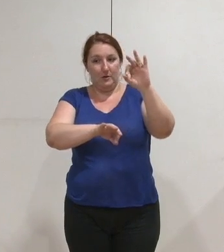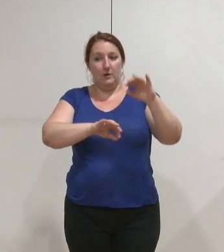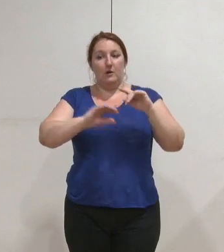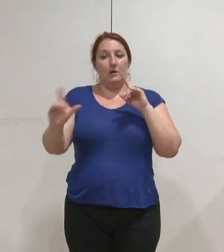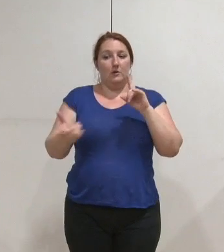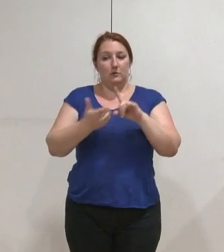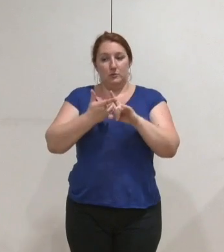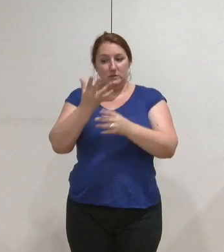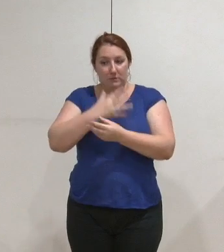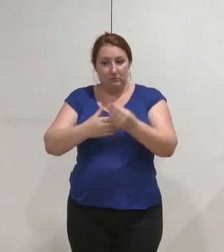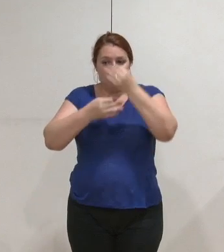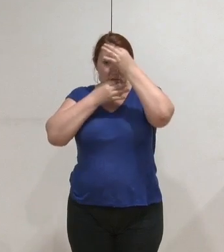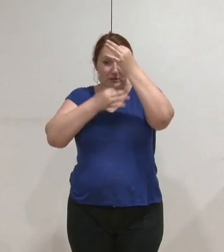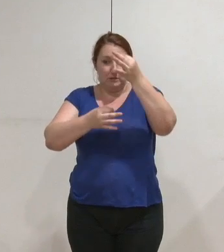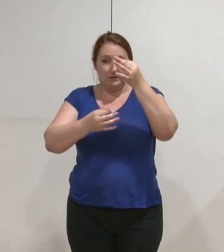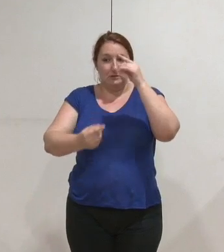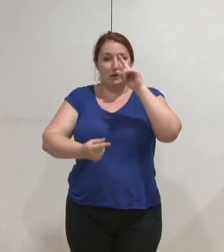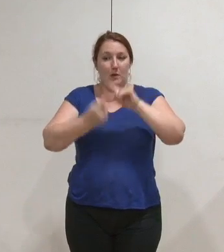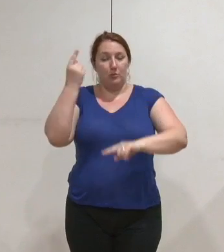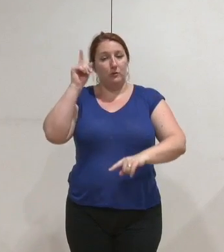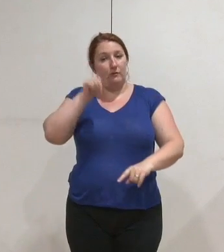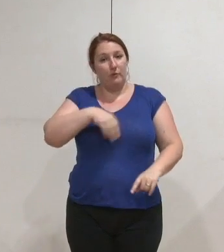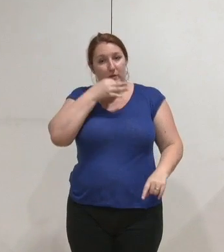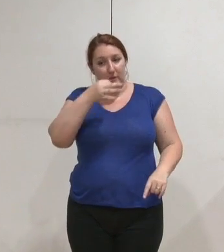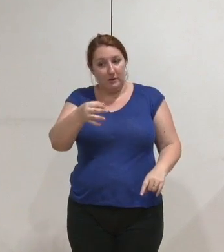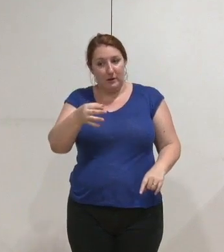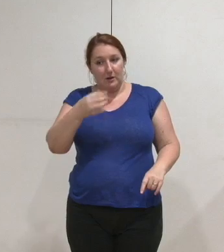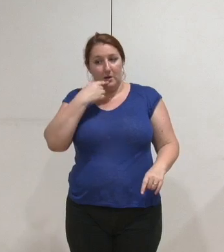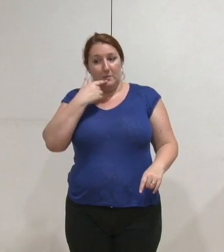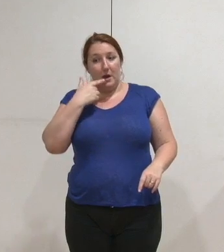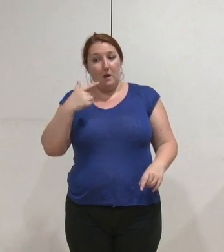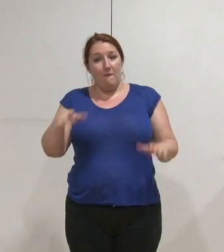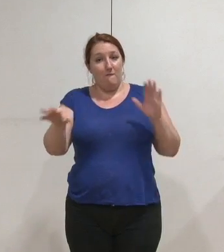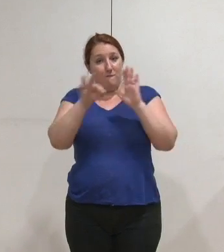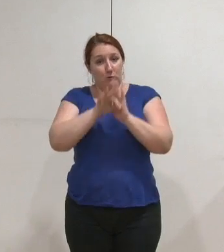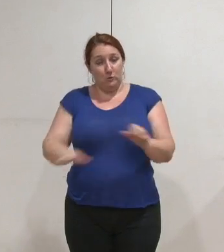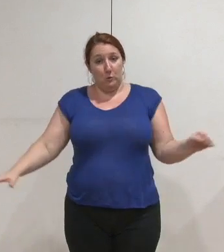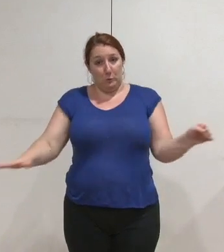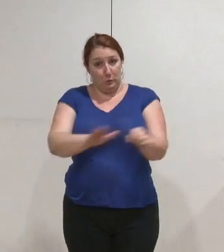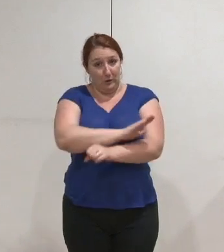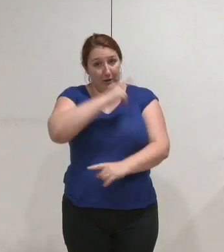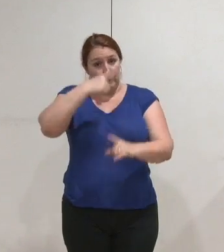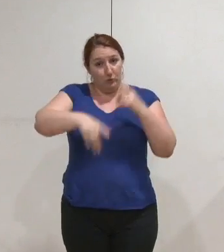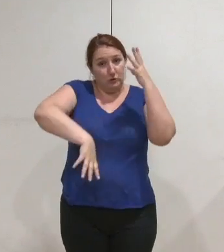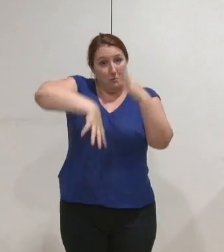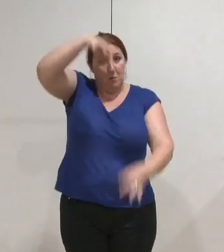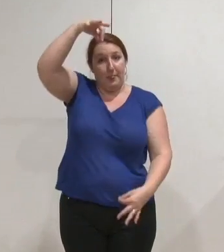précision c'est qu'il me semble nécessaire de préciser qu'il s'agit bien de la totalité de leur fonction et mandat